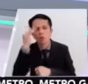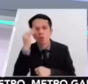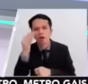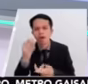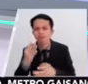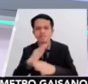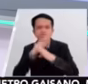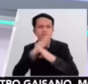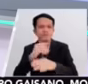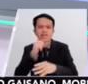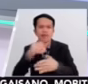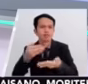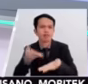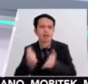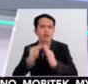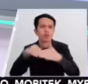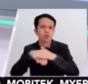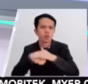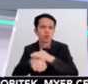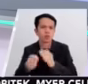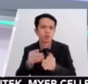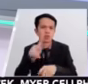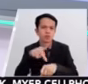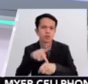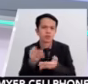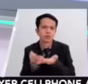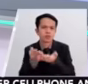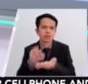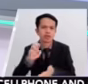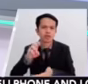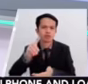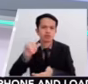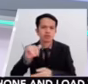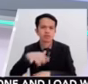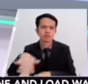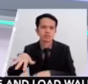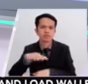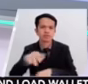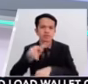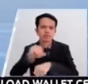yung mga Philippine vessels sa mismong Escoda Shoal? Iyan.